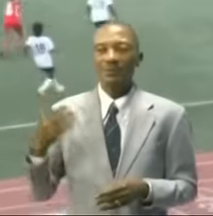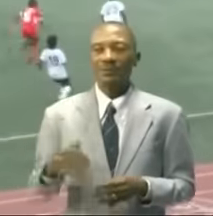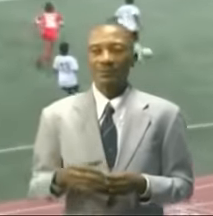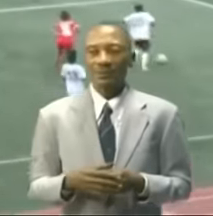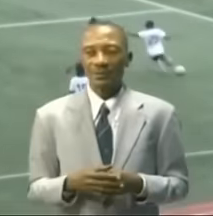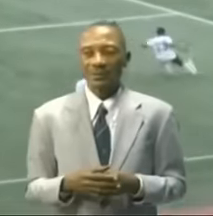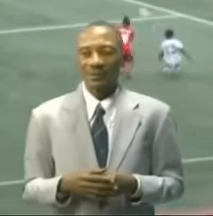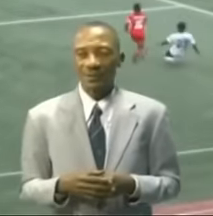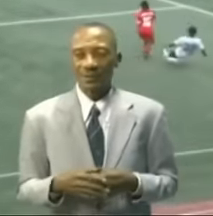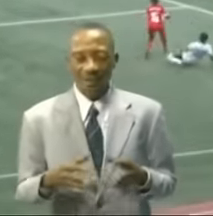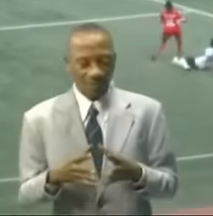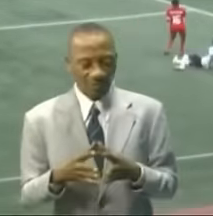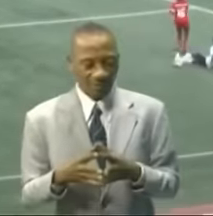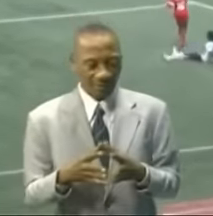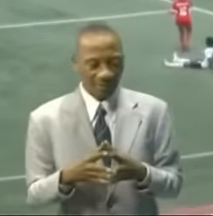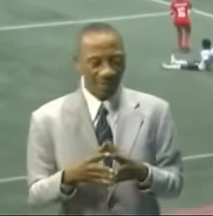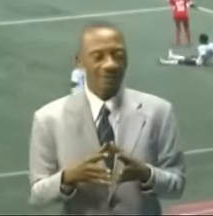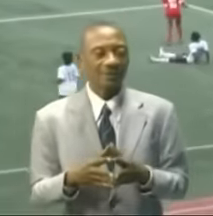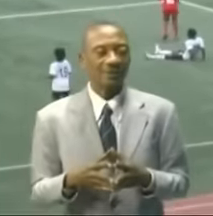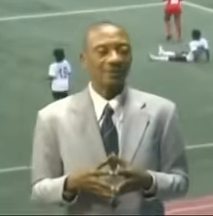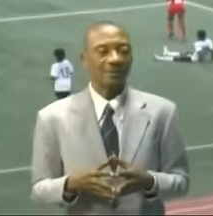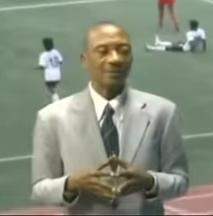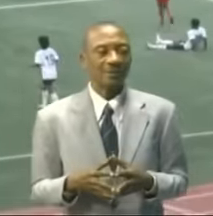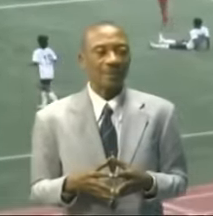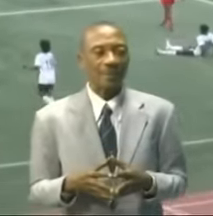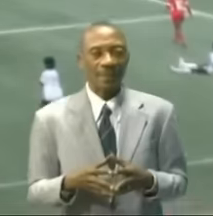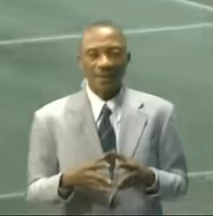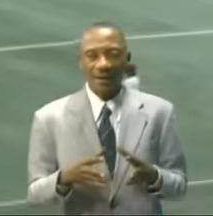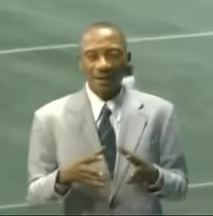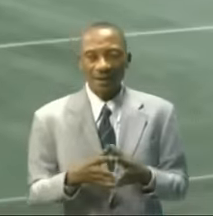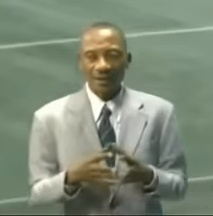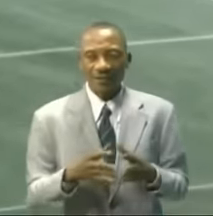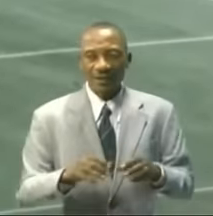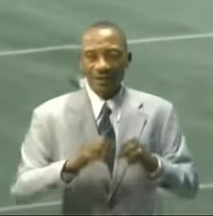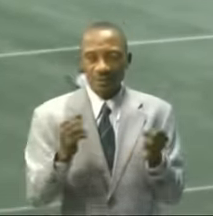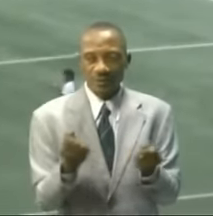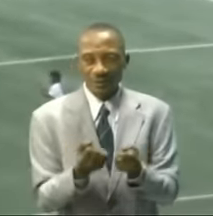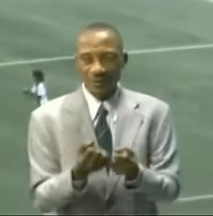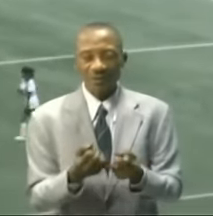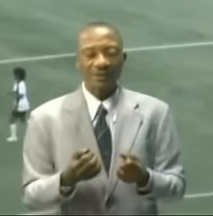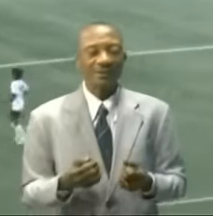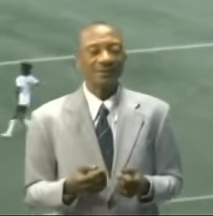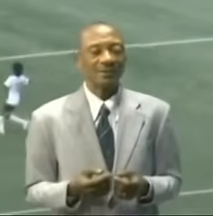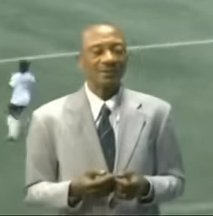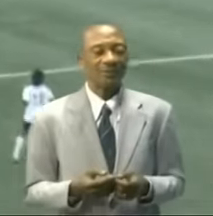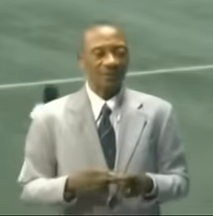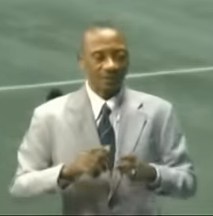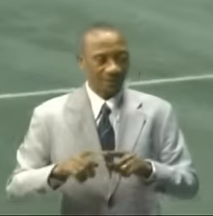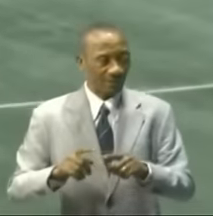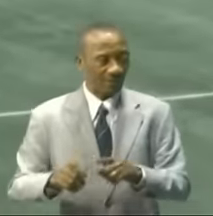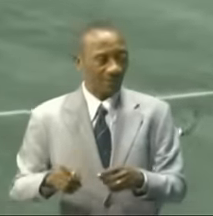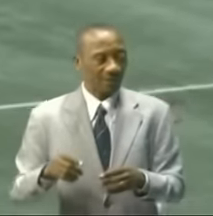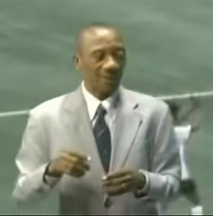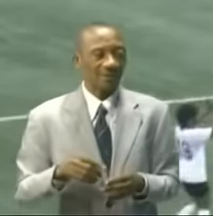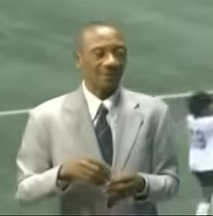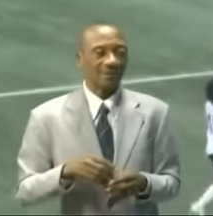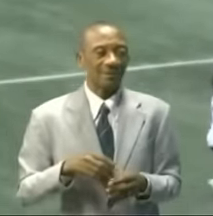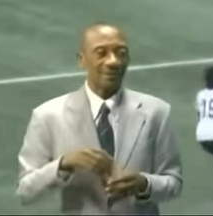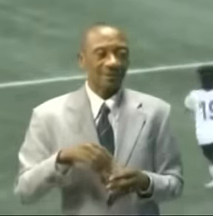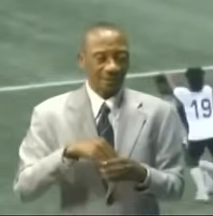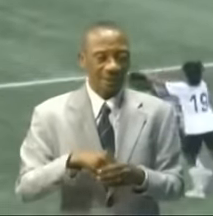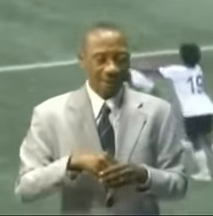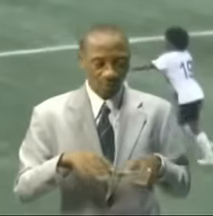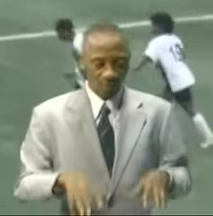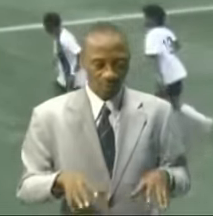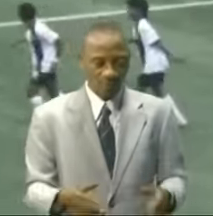qui doit être au premier poteau, qui doit être au deuxième, qui doit attendre le deuxième ballon, c'est ça, c'est ce que je demande de mes joueuses, c'est juste ça. On a